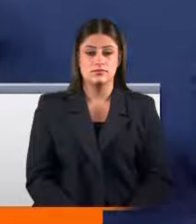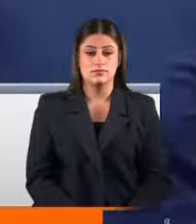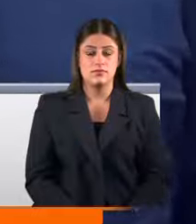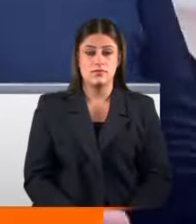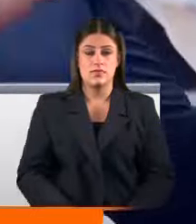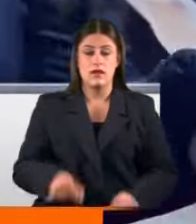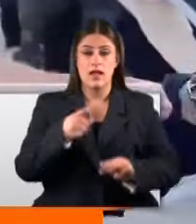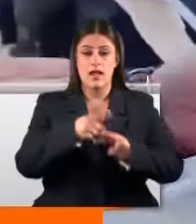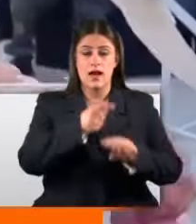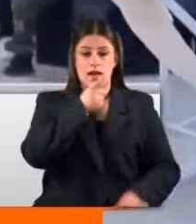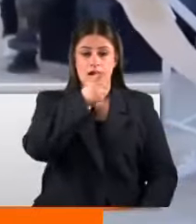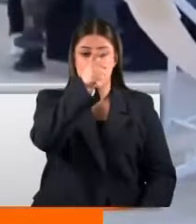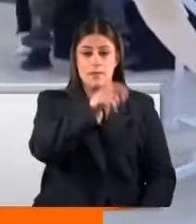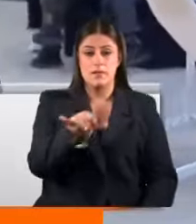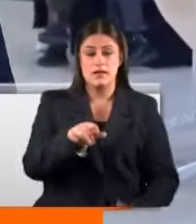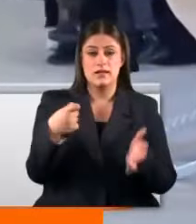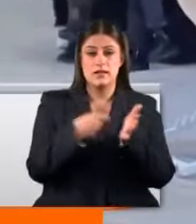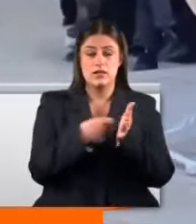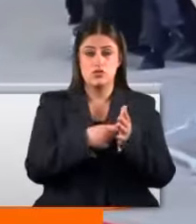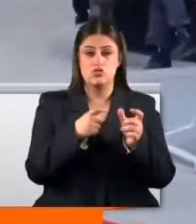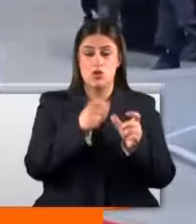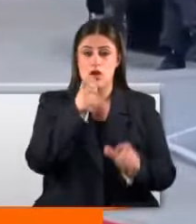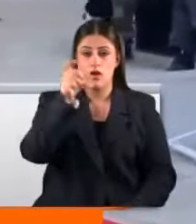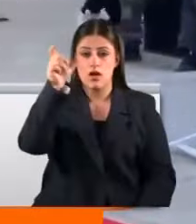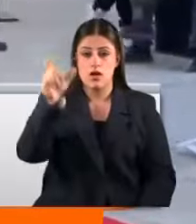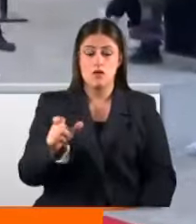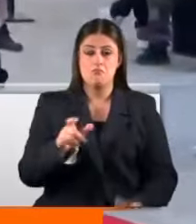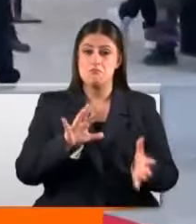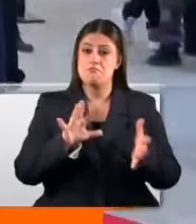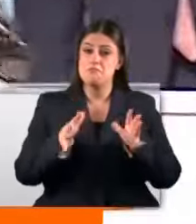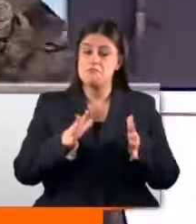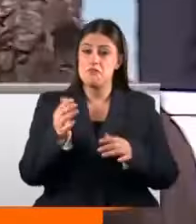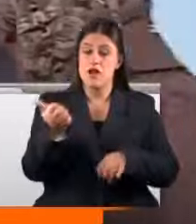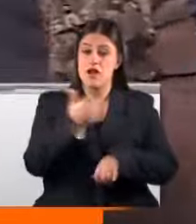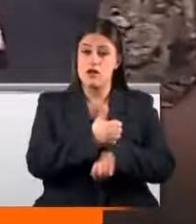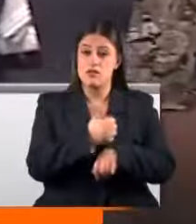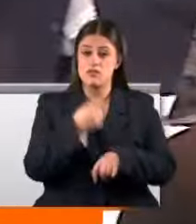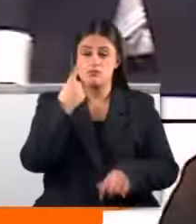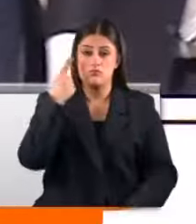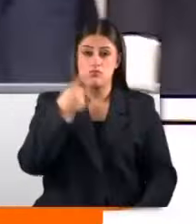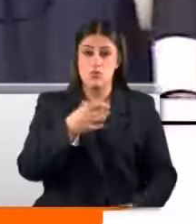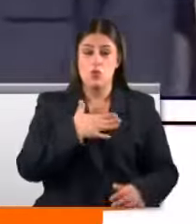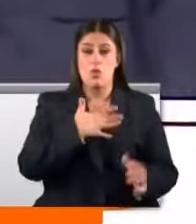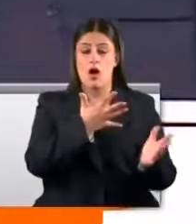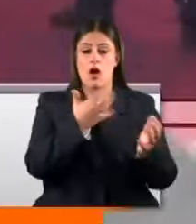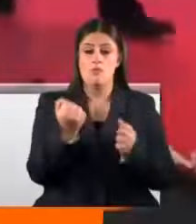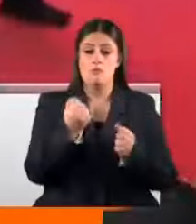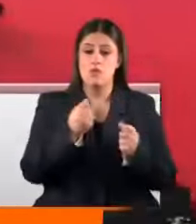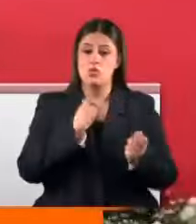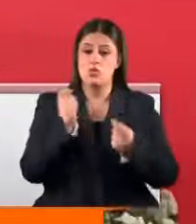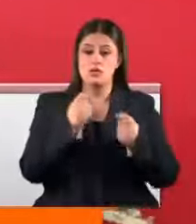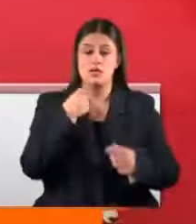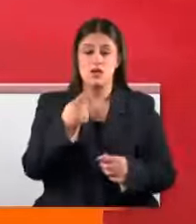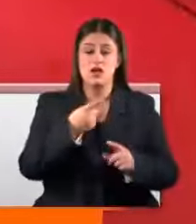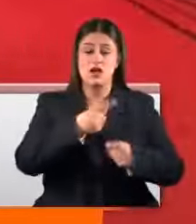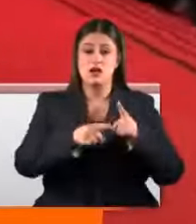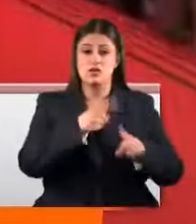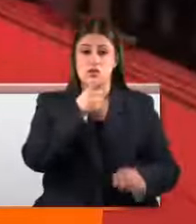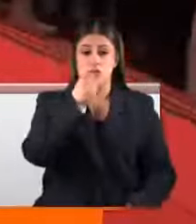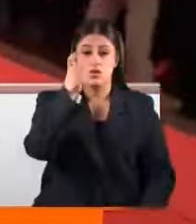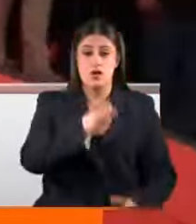Ekrem İmamoğlu'na yakın isimlerin Soyer'in olası adaylığına karşı ön alma çabasına girdiği konuşulurken, Kılıçdaroğlu'nun partiyi yeniden